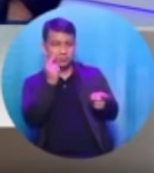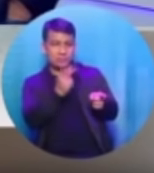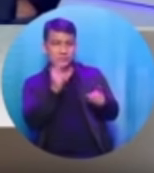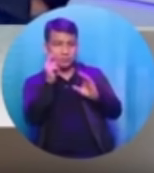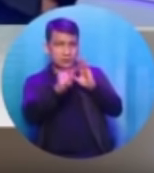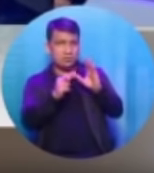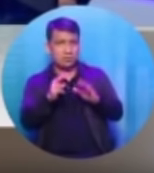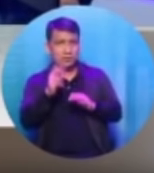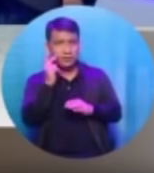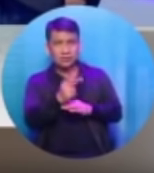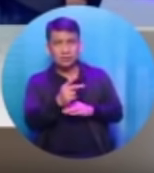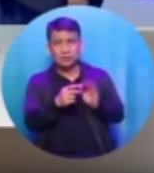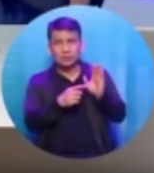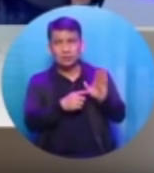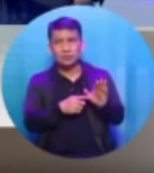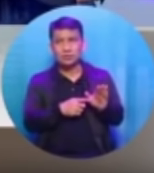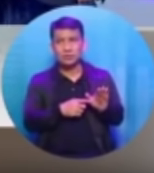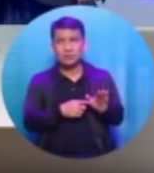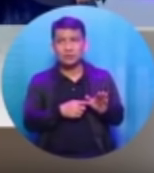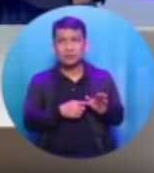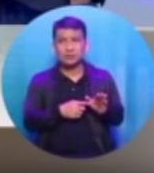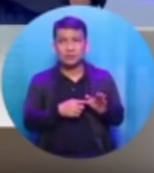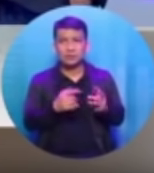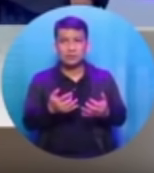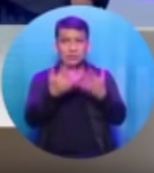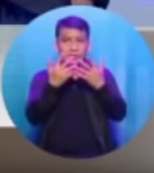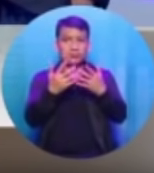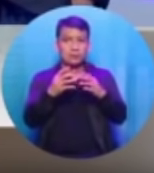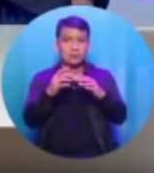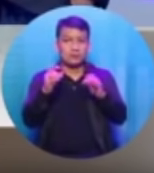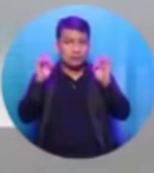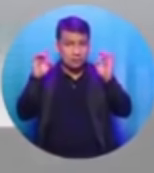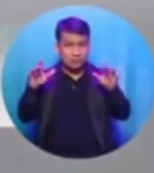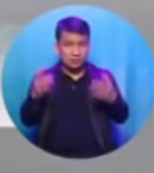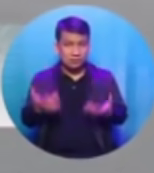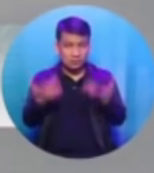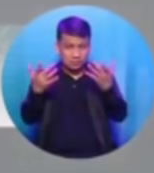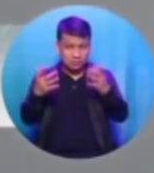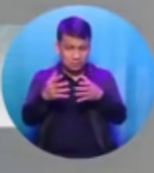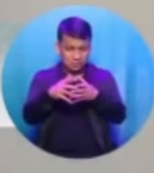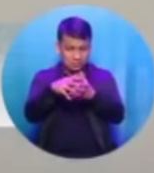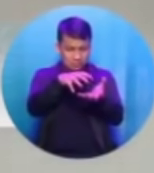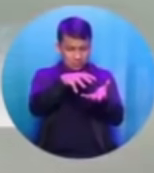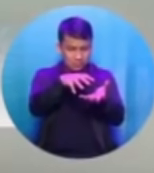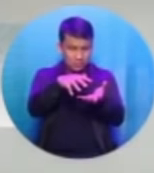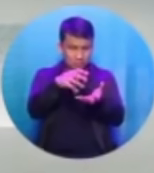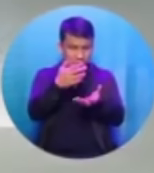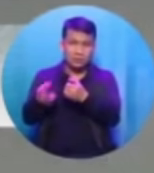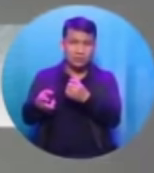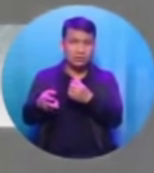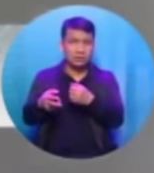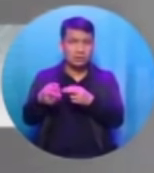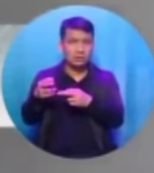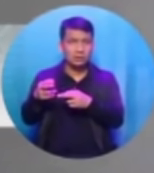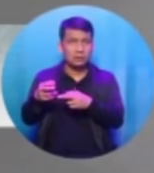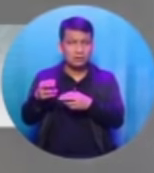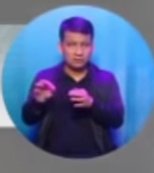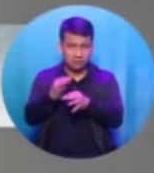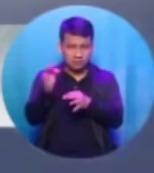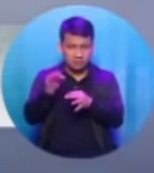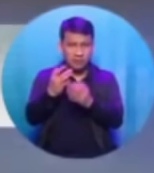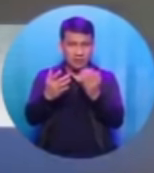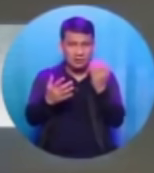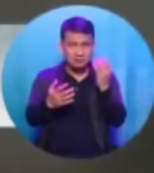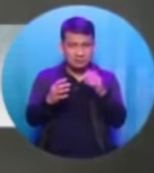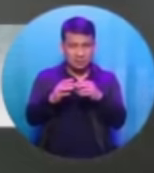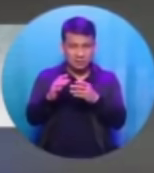ko ng video ngayon, kung napapanood mo itong video, pag nagkasunog yan, highly flammable, itong mga sakusakong nakatambak yan, yung pala yung mga ritas-ritaso ng mga